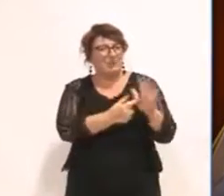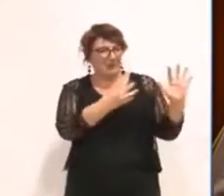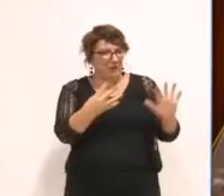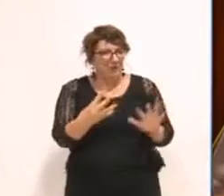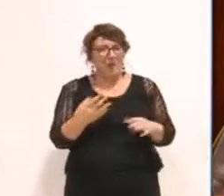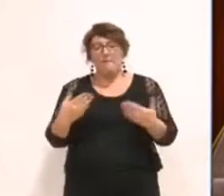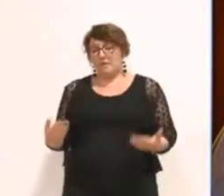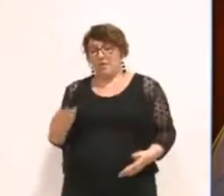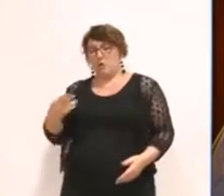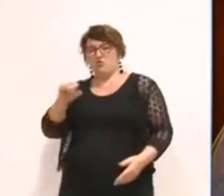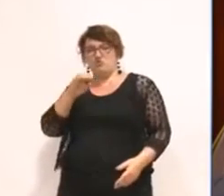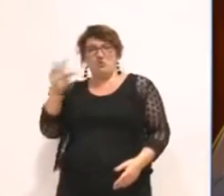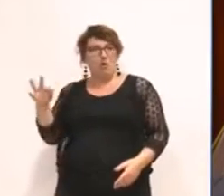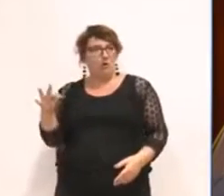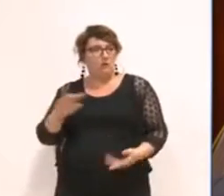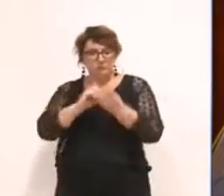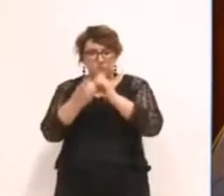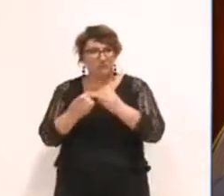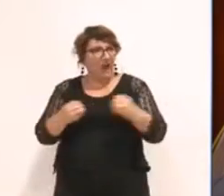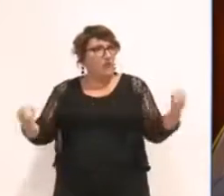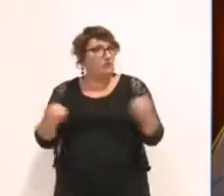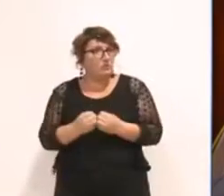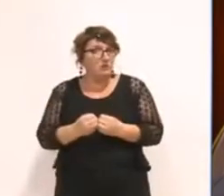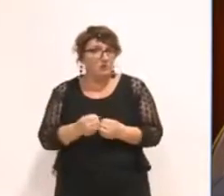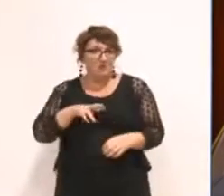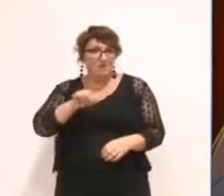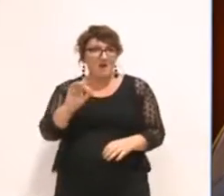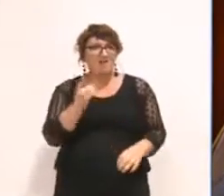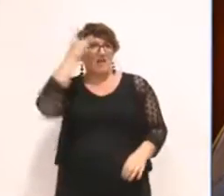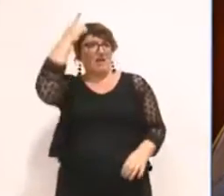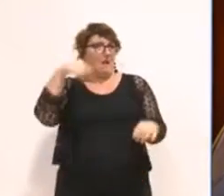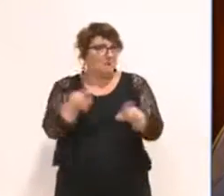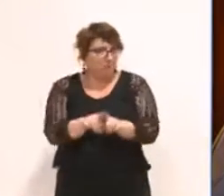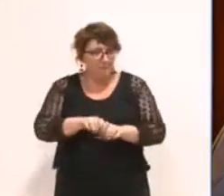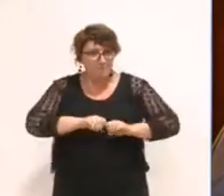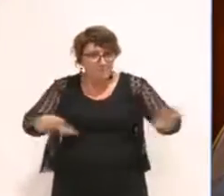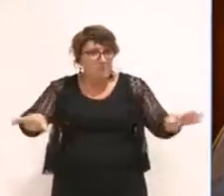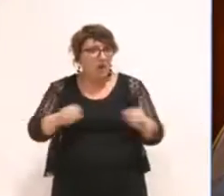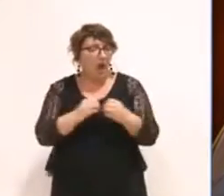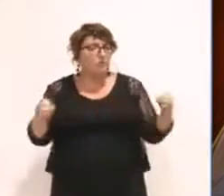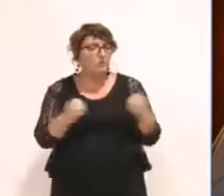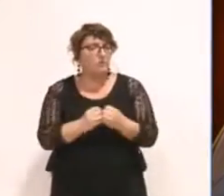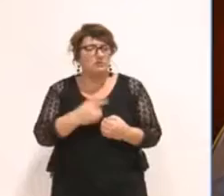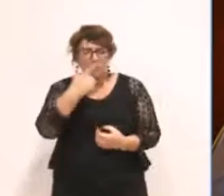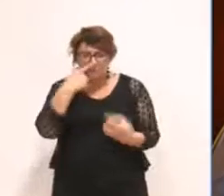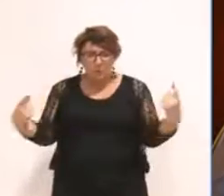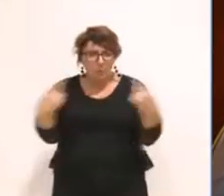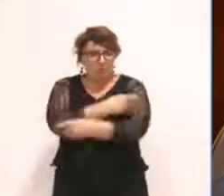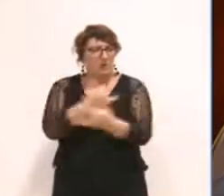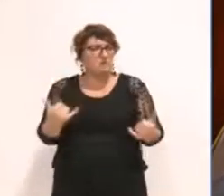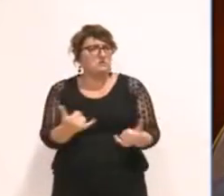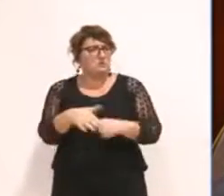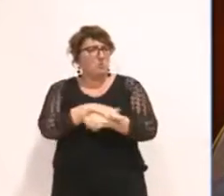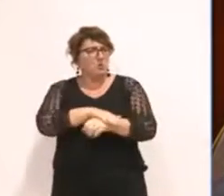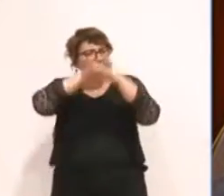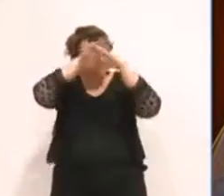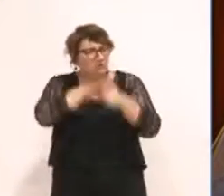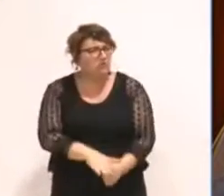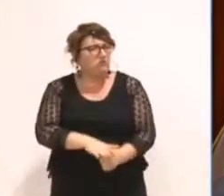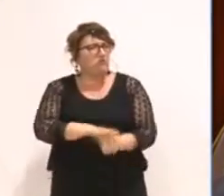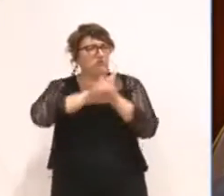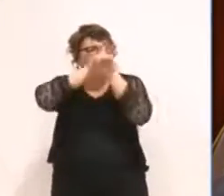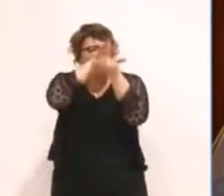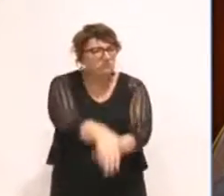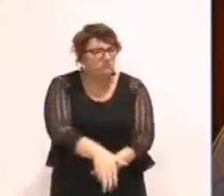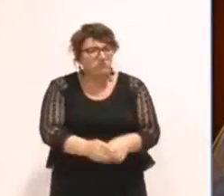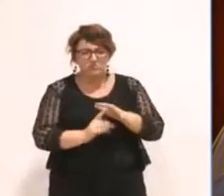transports et que la ville de Dunkerque se prépare à le faire. On assiste ici à une politique discriminatoire et d'exclusion. La façon